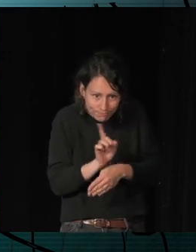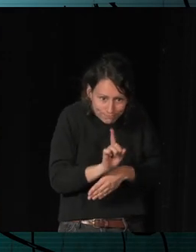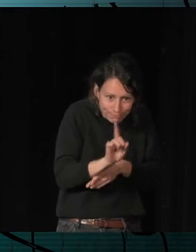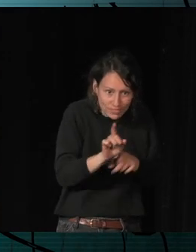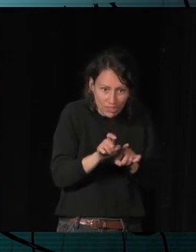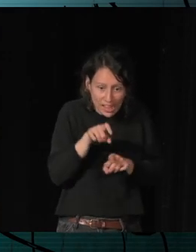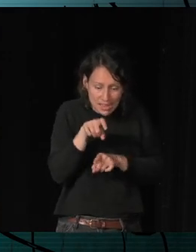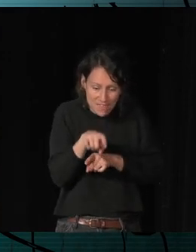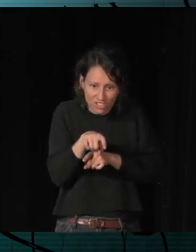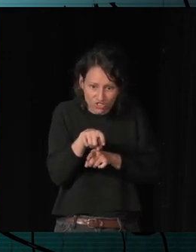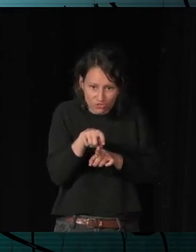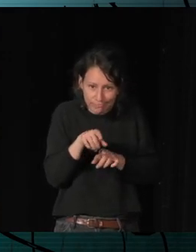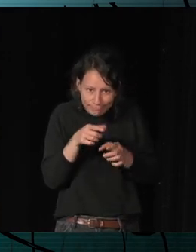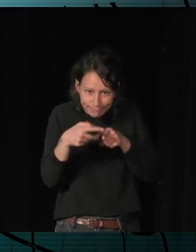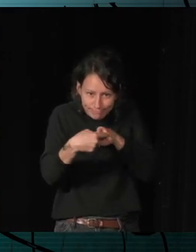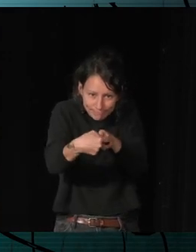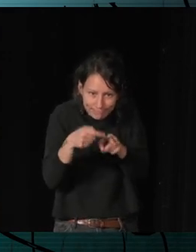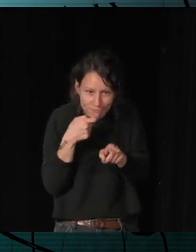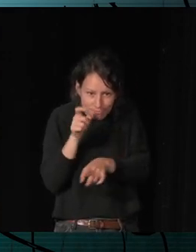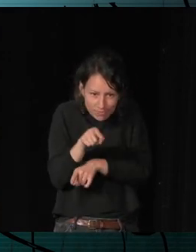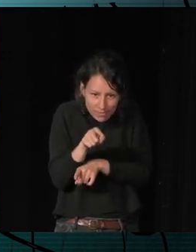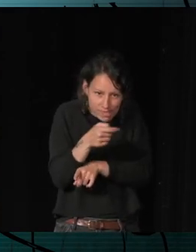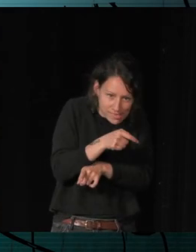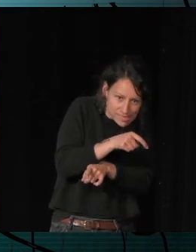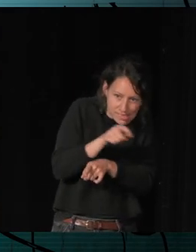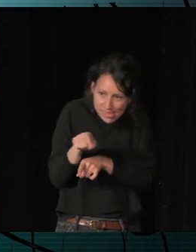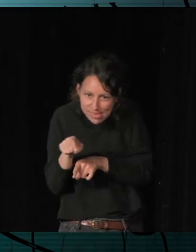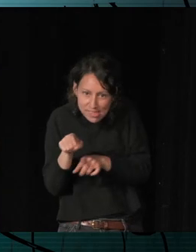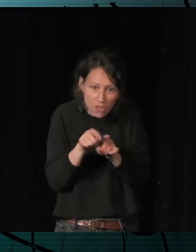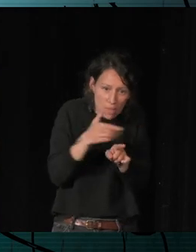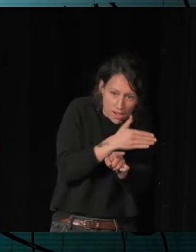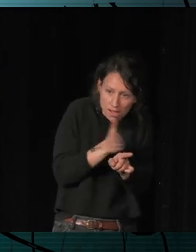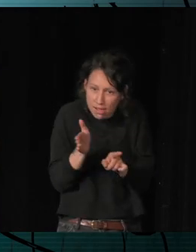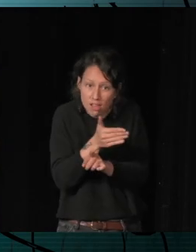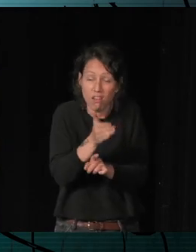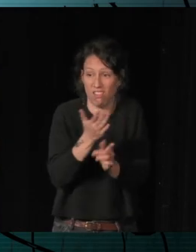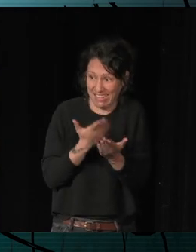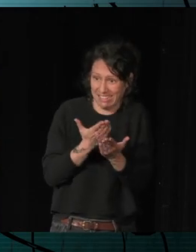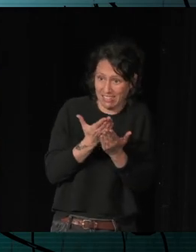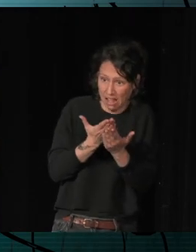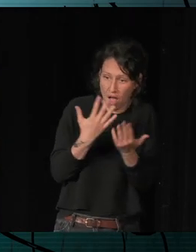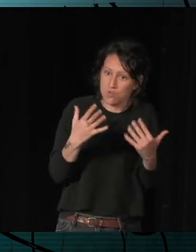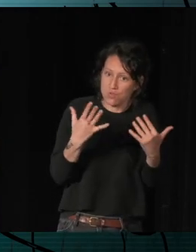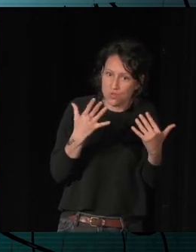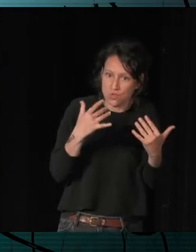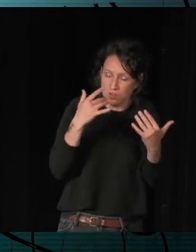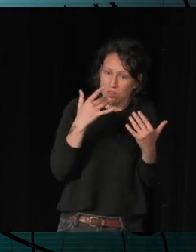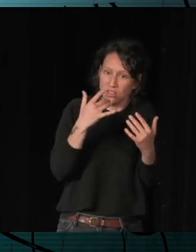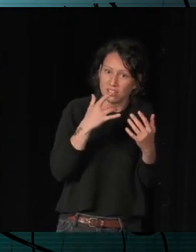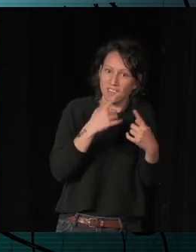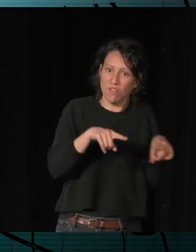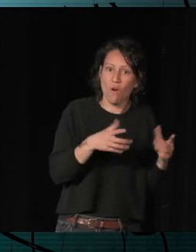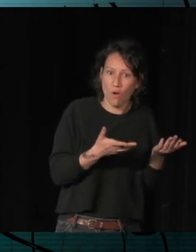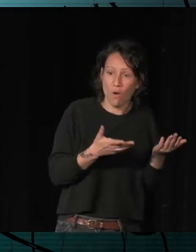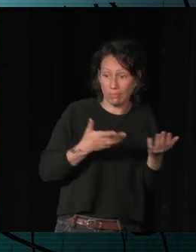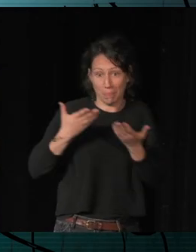avance avec la flèche en avant et on tourne sur place à gauche et à droite et ça quand on regarde quelqu'un maintenant tout tous les jeux maintenant se déplacent de la même